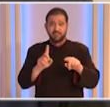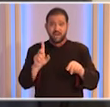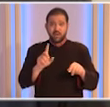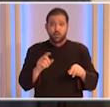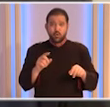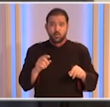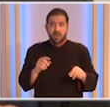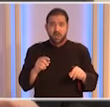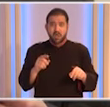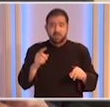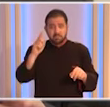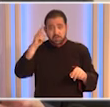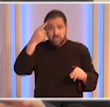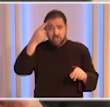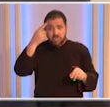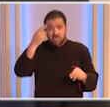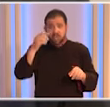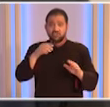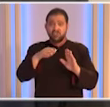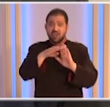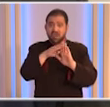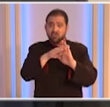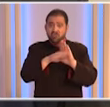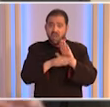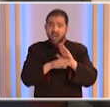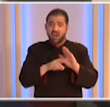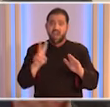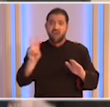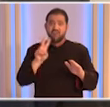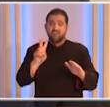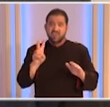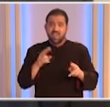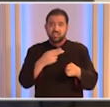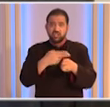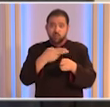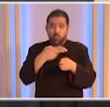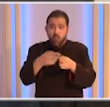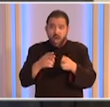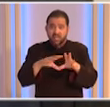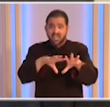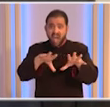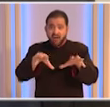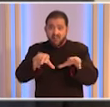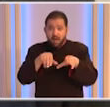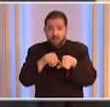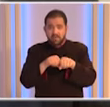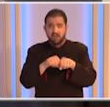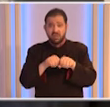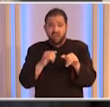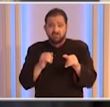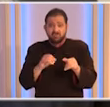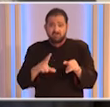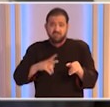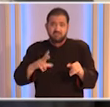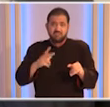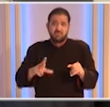de rânduiala vieții morale în ce privește cuplu familial, înseamnă că este